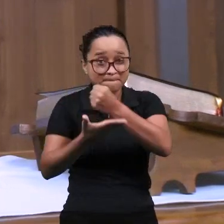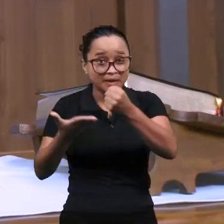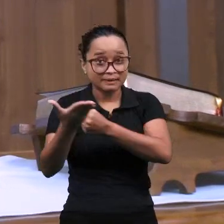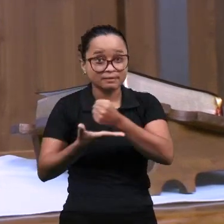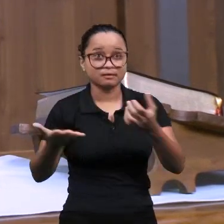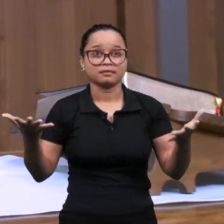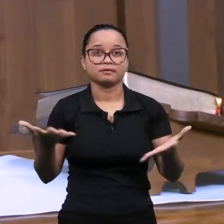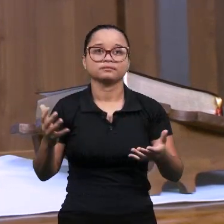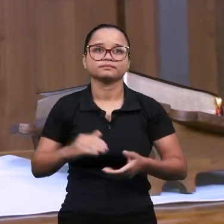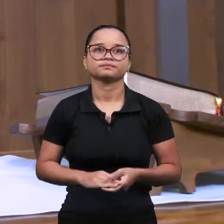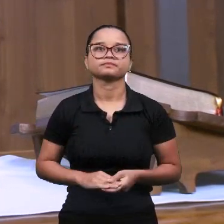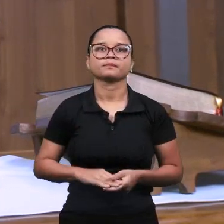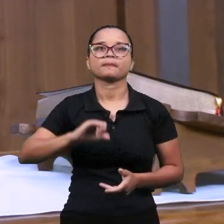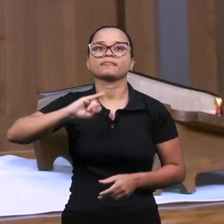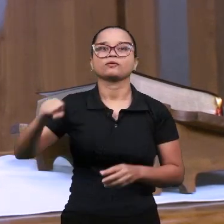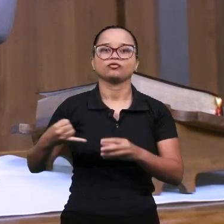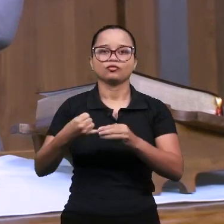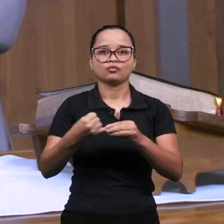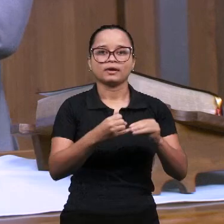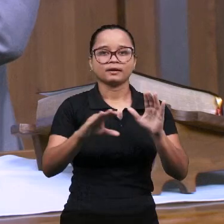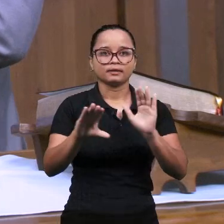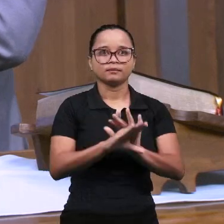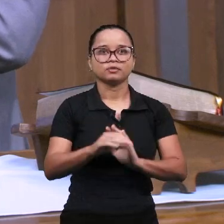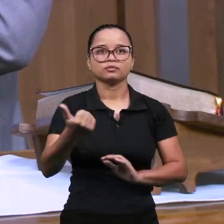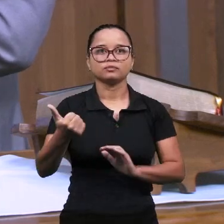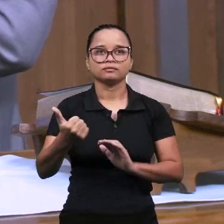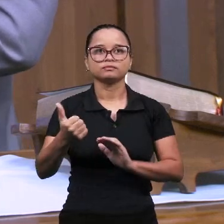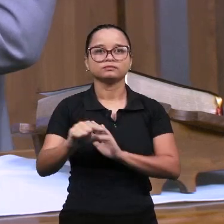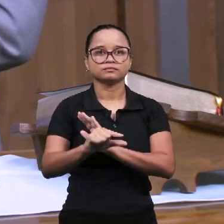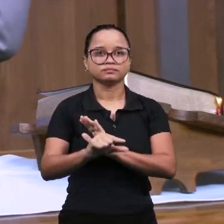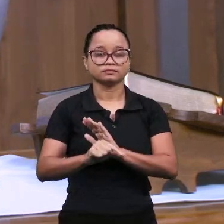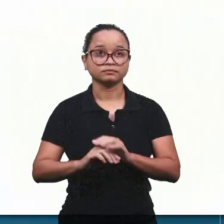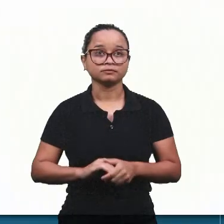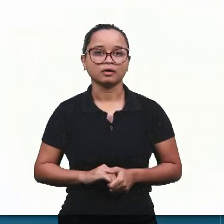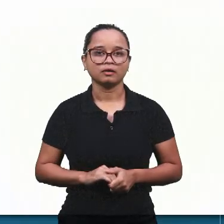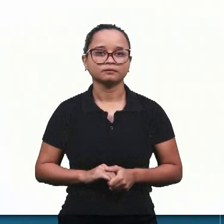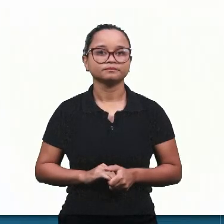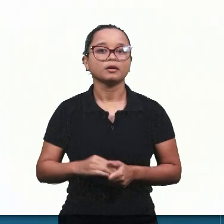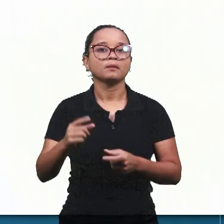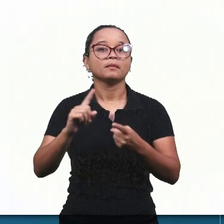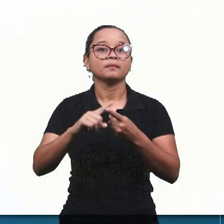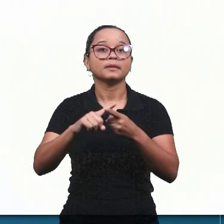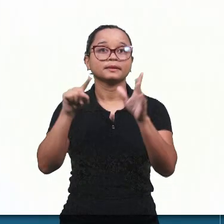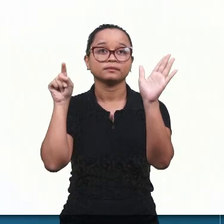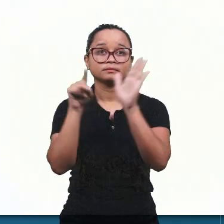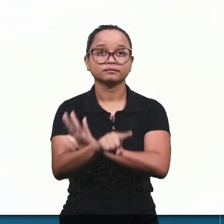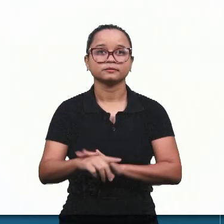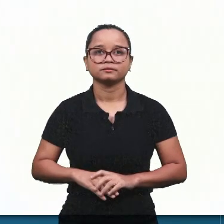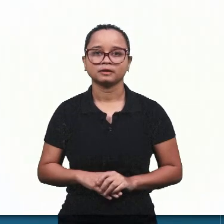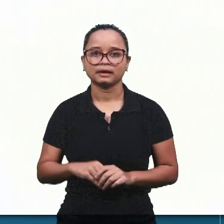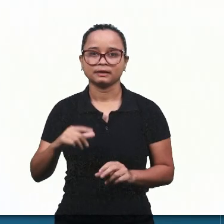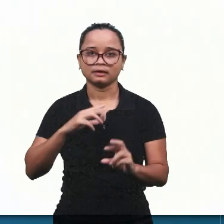comme texte fondamental le livre de Josué au chapitre 1, le livre de Josué. Passons à la première